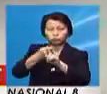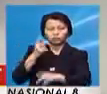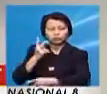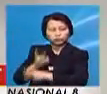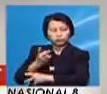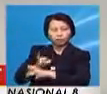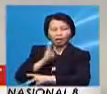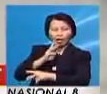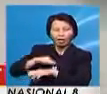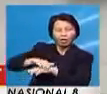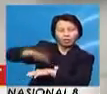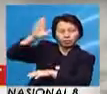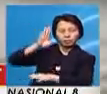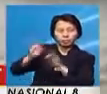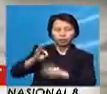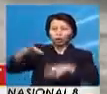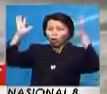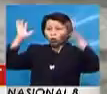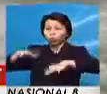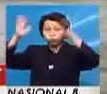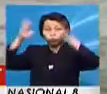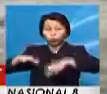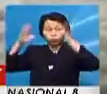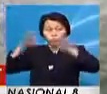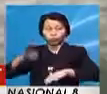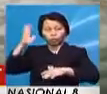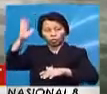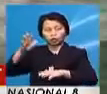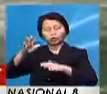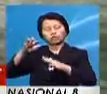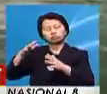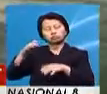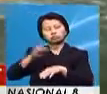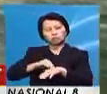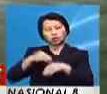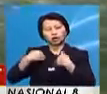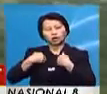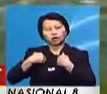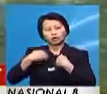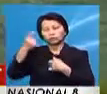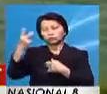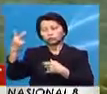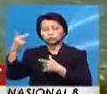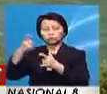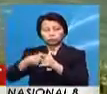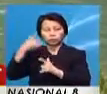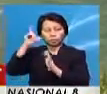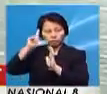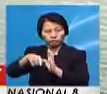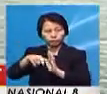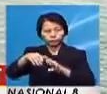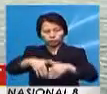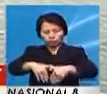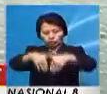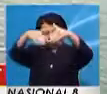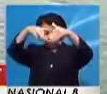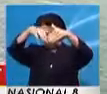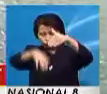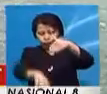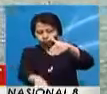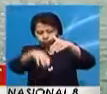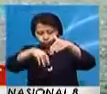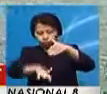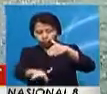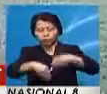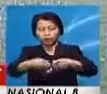air berlebihan sekiranya hujan lebat yang dijangka turun dalam tempoh beberapa bulan akan datang. Pelepasan air empangan Pedu turut